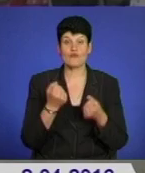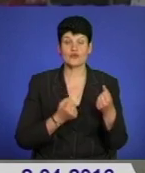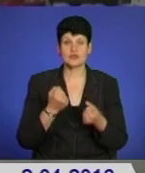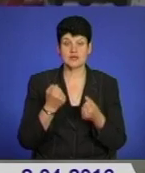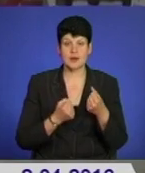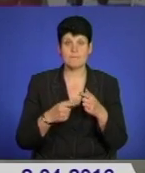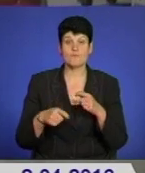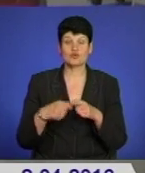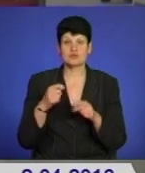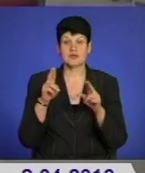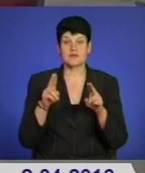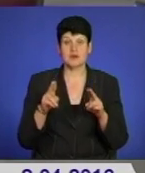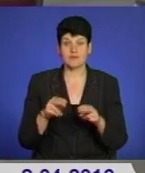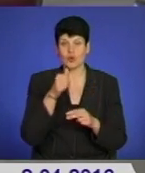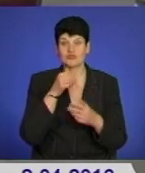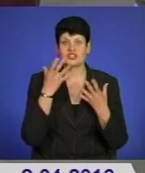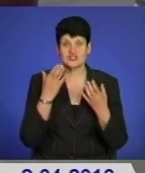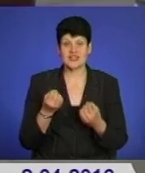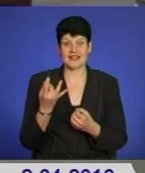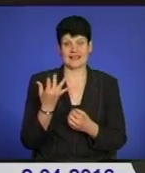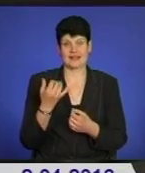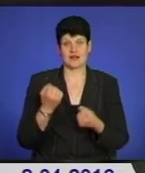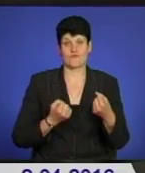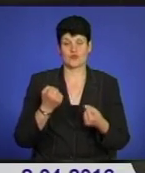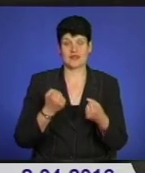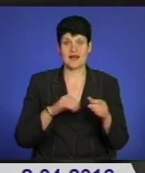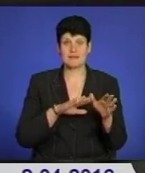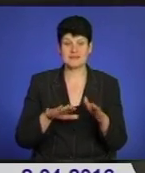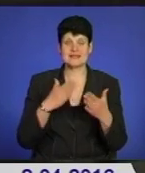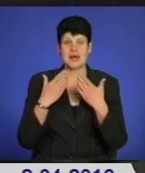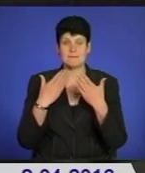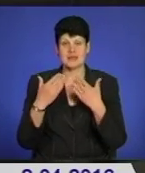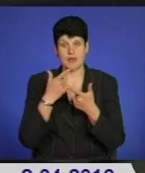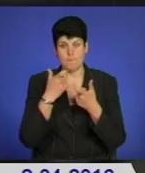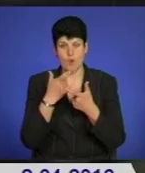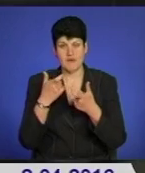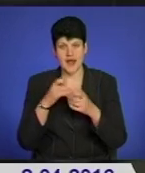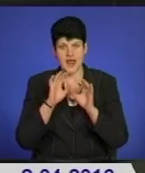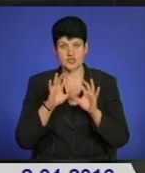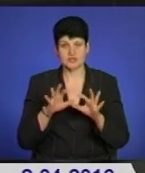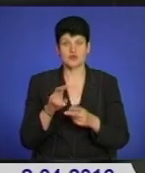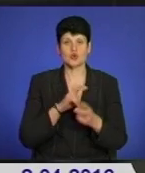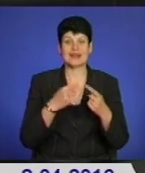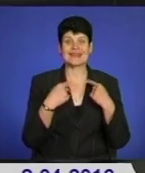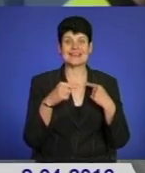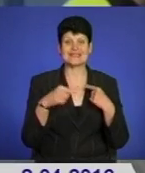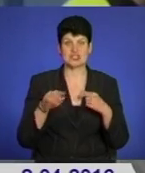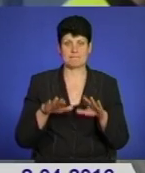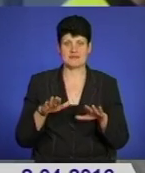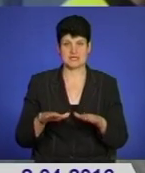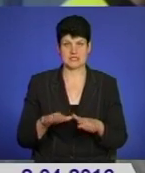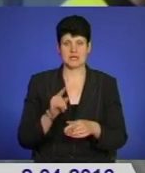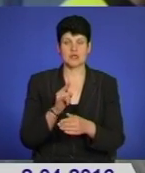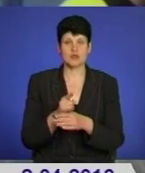правила паркування у даному місці спробувало ще кілька водіїв. Проте після бесіди та попередження патрульних вони шукали інше місце для стоянки.